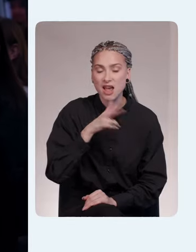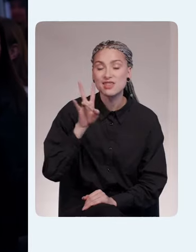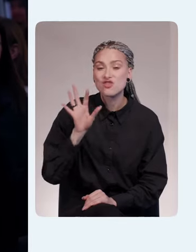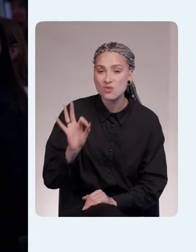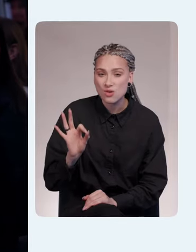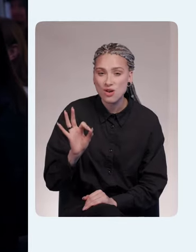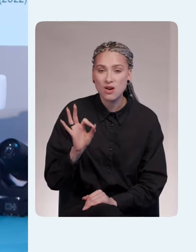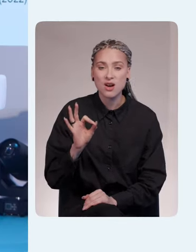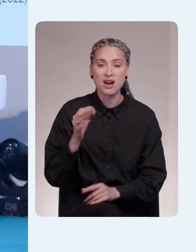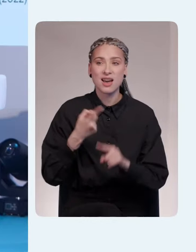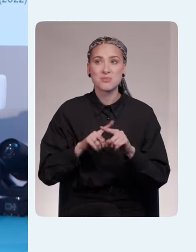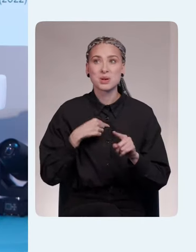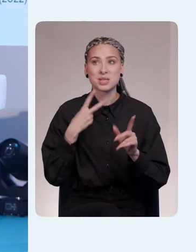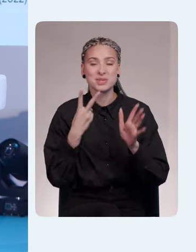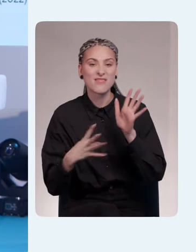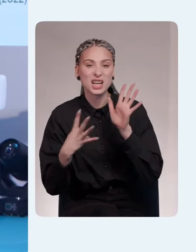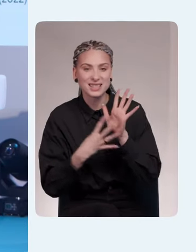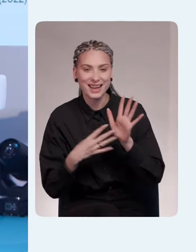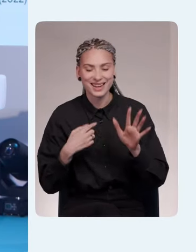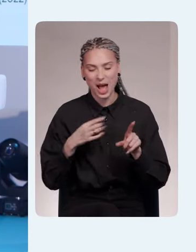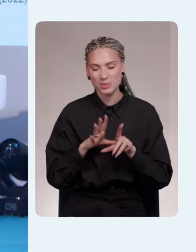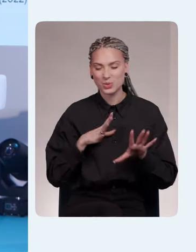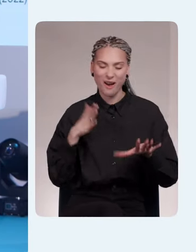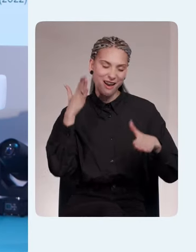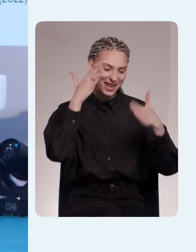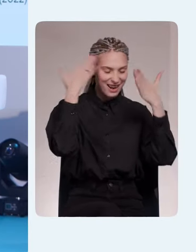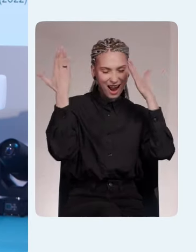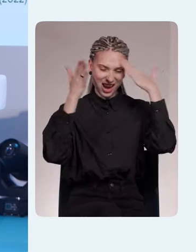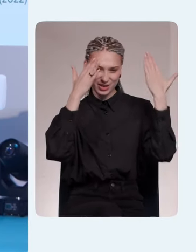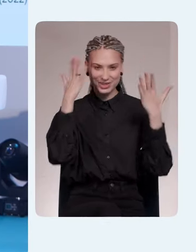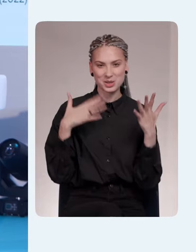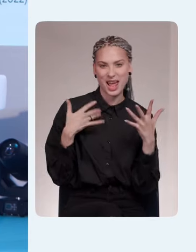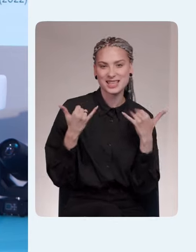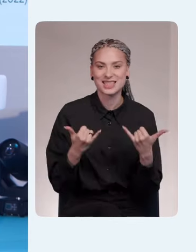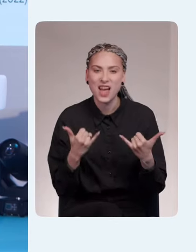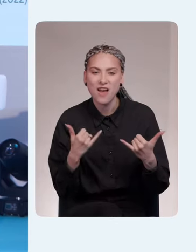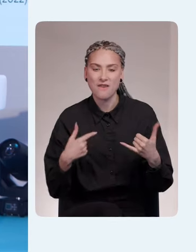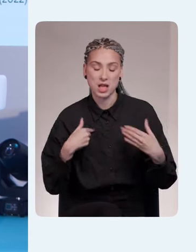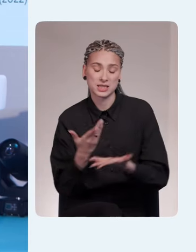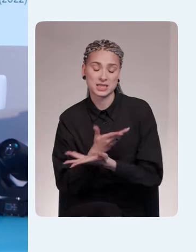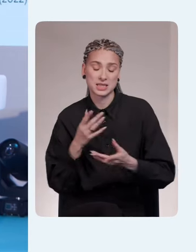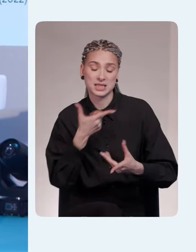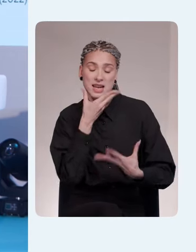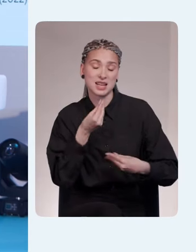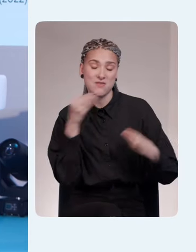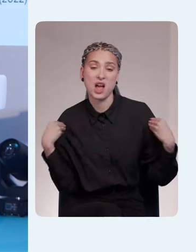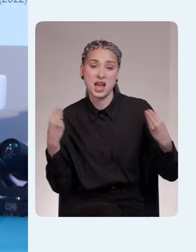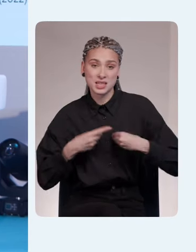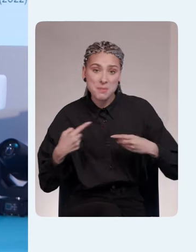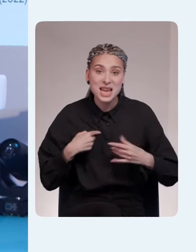Но так как мне было 29, я делал это играючи. Типа сегодня я с иголочки одет. Мне